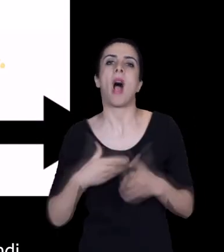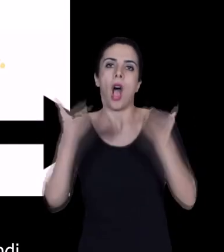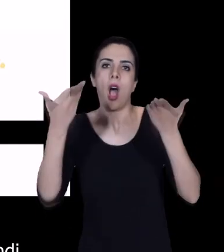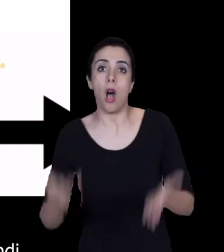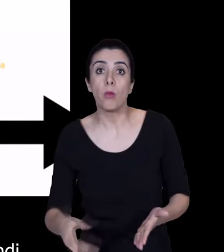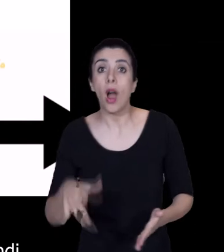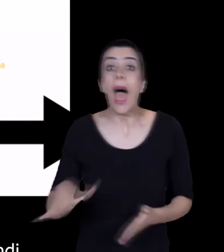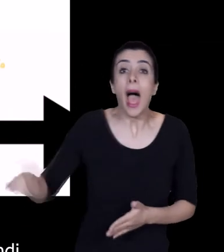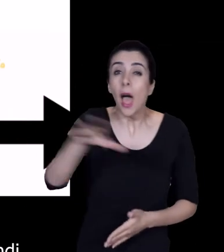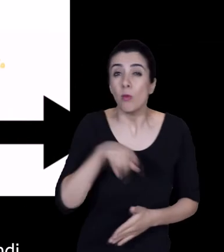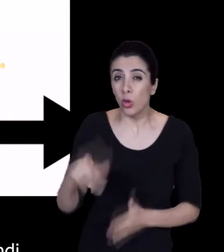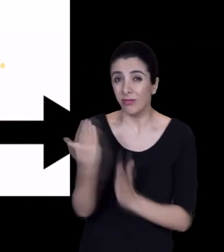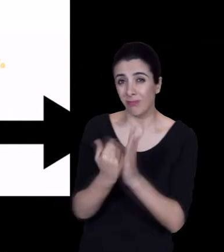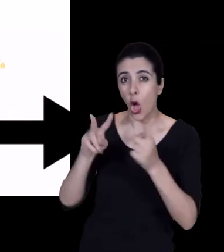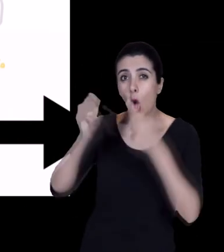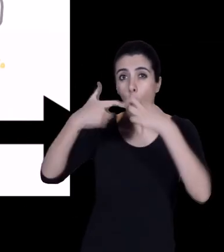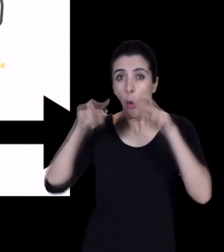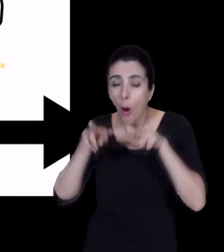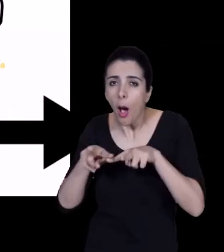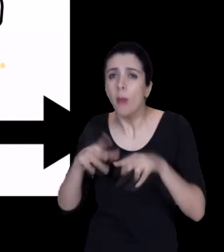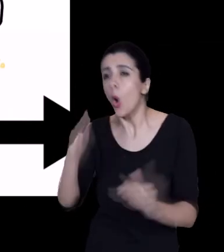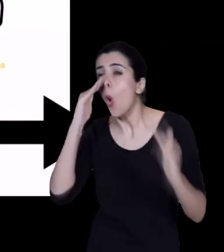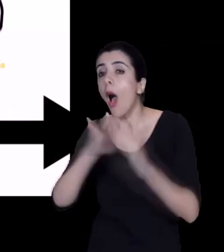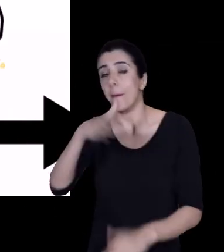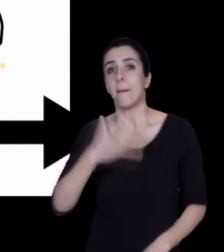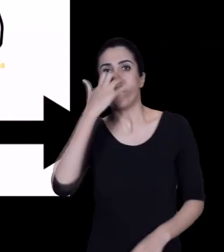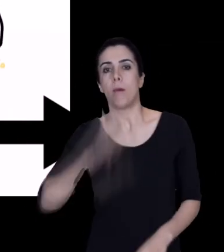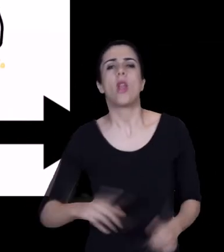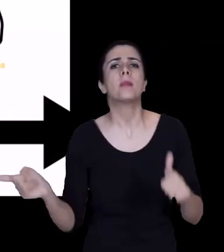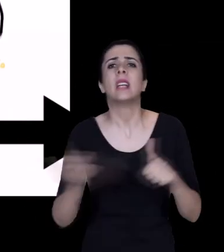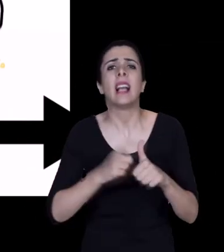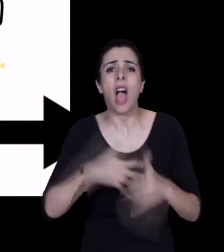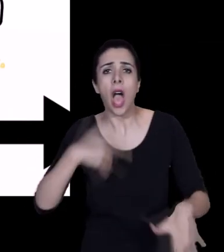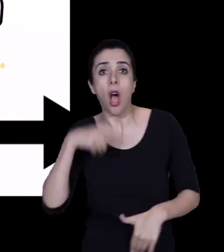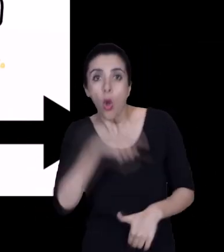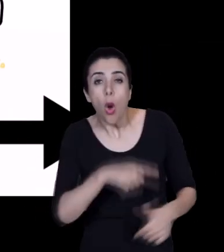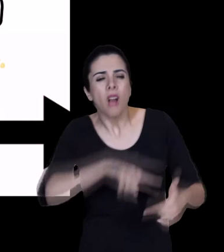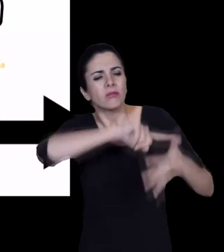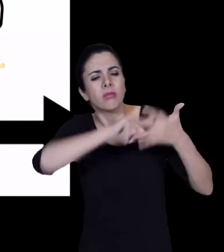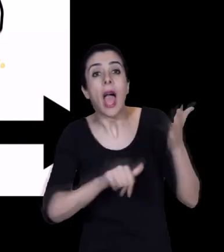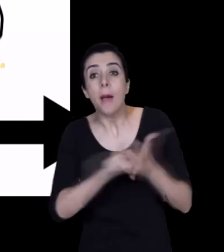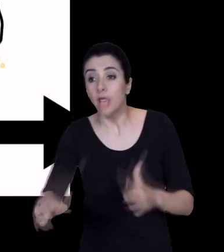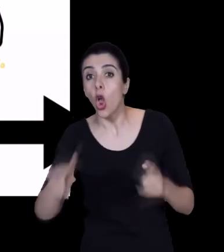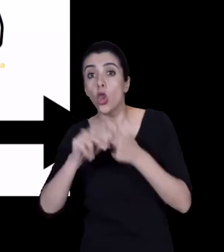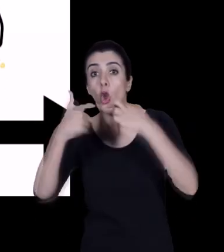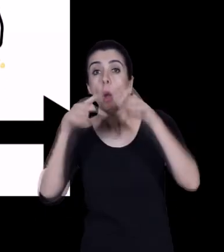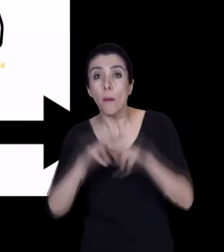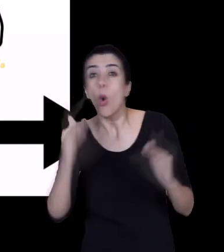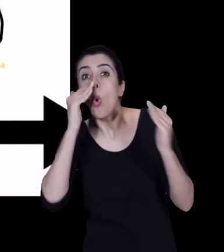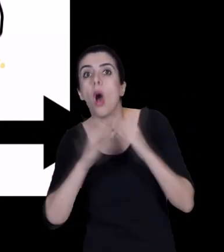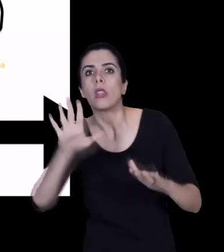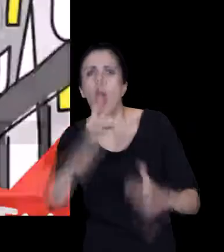geldi ve herkesten bu norma uyması beklendi. Başta sakatlar olmak üzere norma uymadığı düşünülen kesimler çeşitli